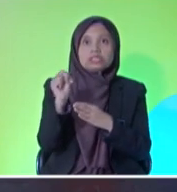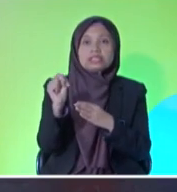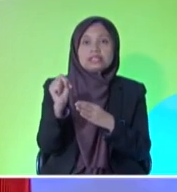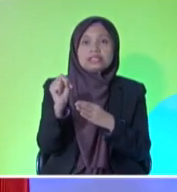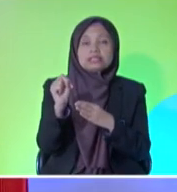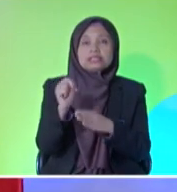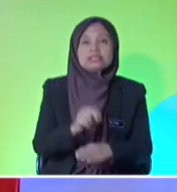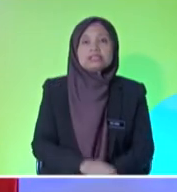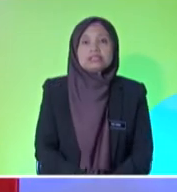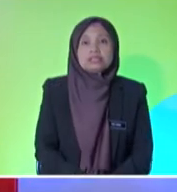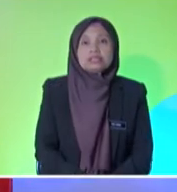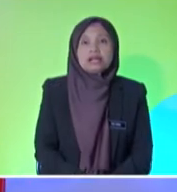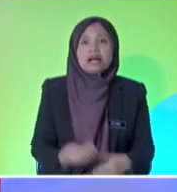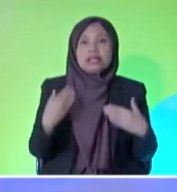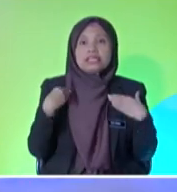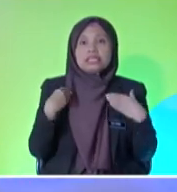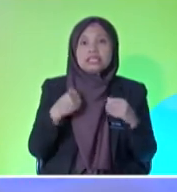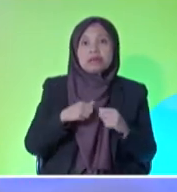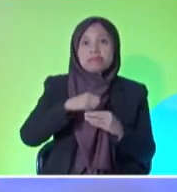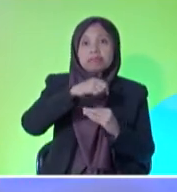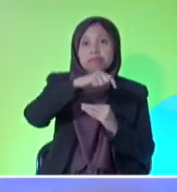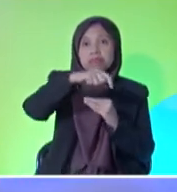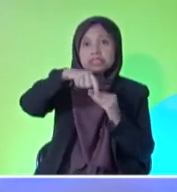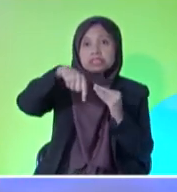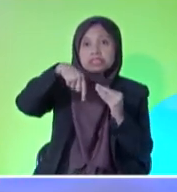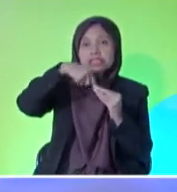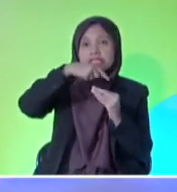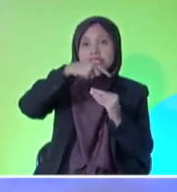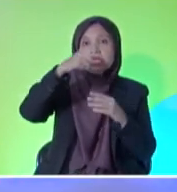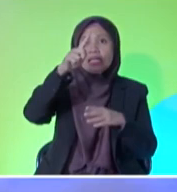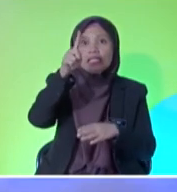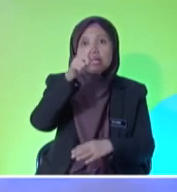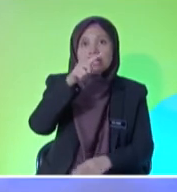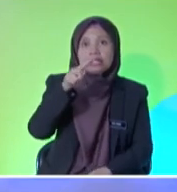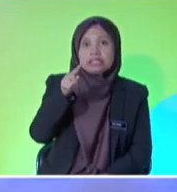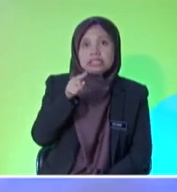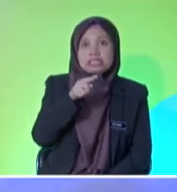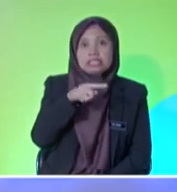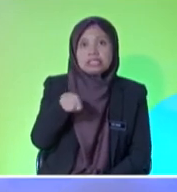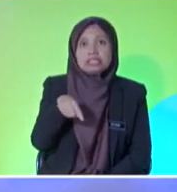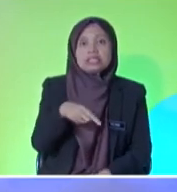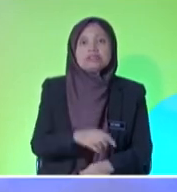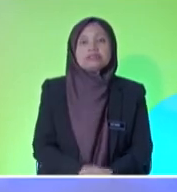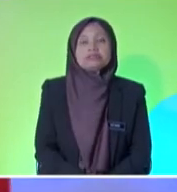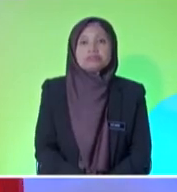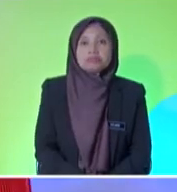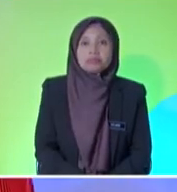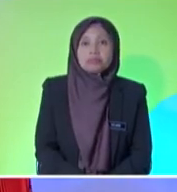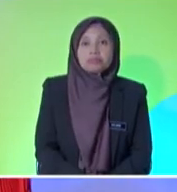pun kita ada dia punya aliran dia daripada biji penis sampai leker menjadi berbuah pokok itu